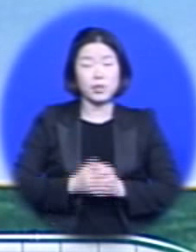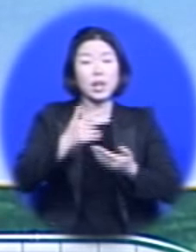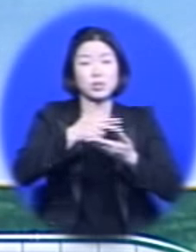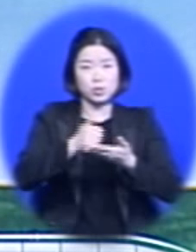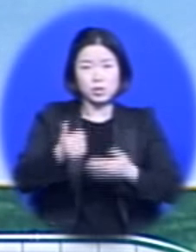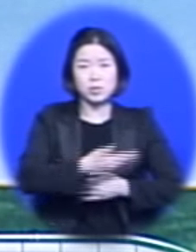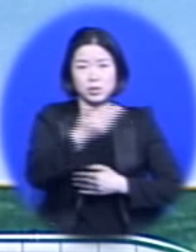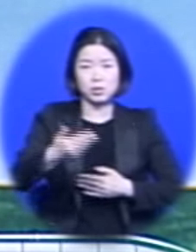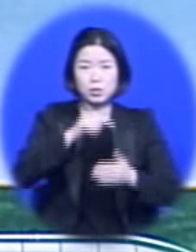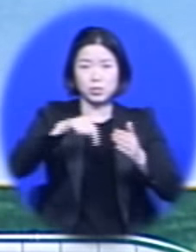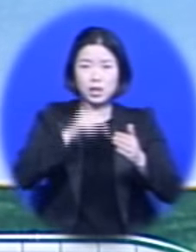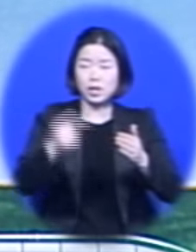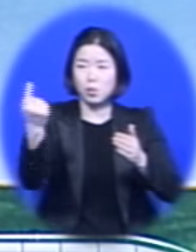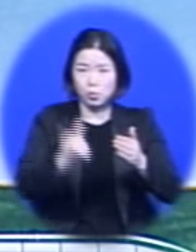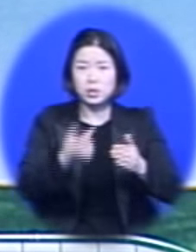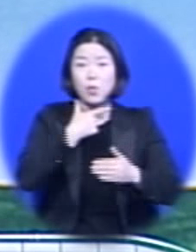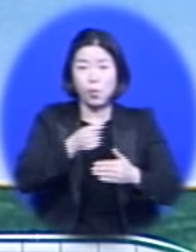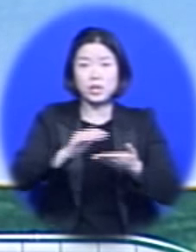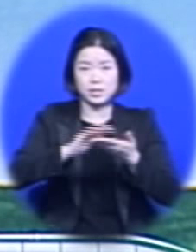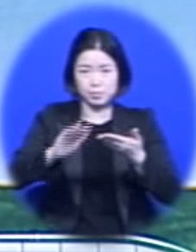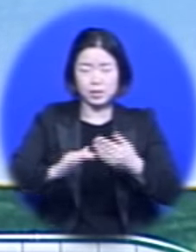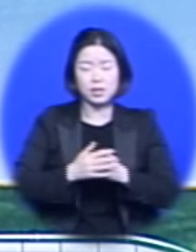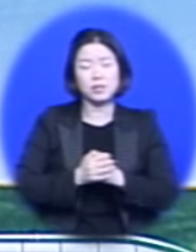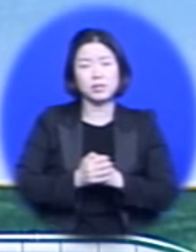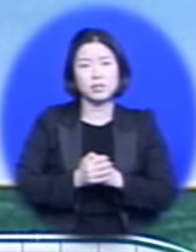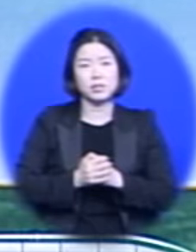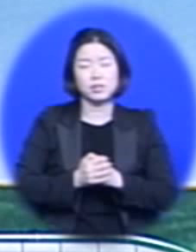주님은 여러분 안에 들어오시기를 원하십니다.